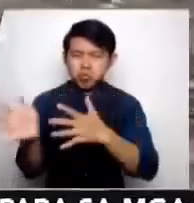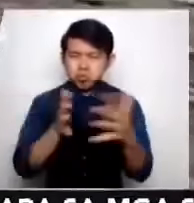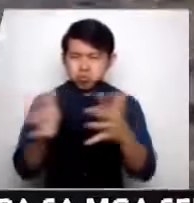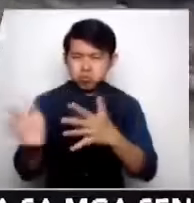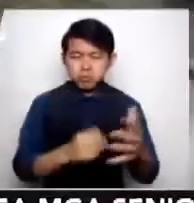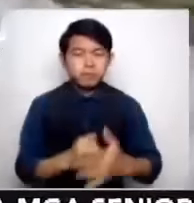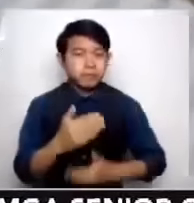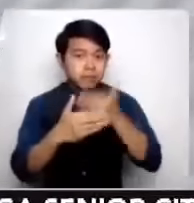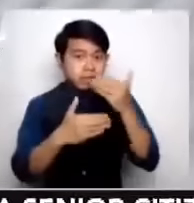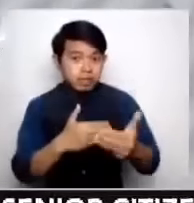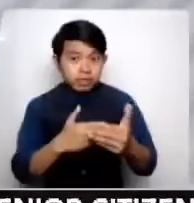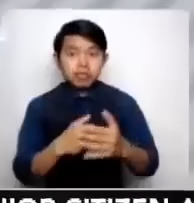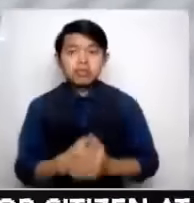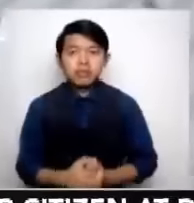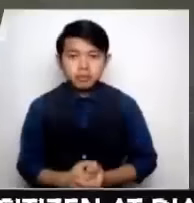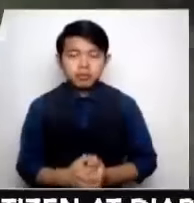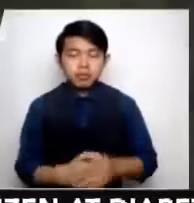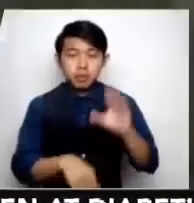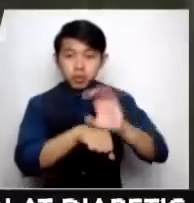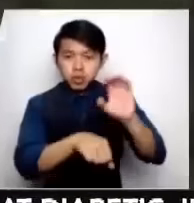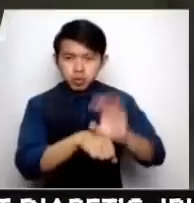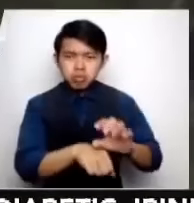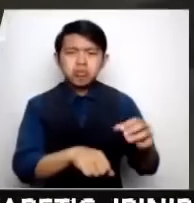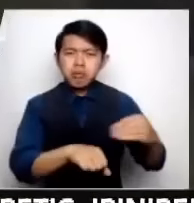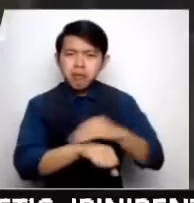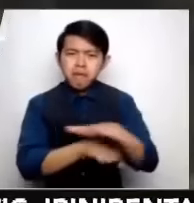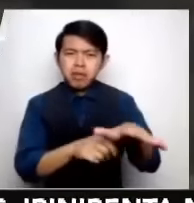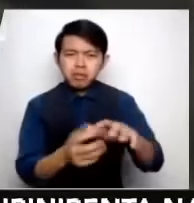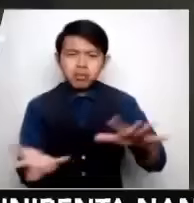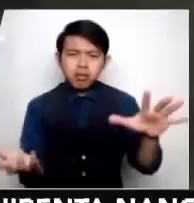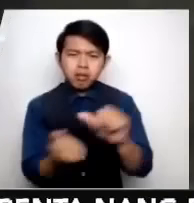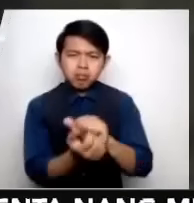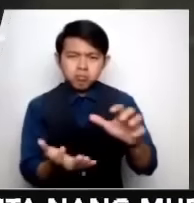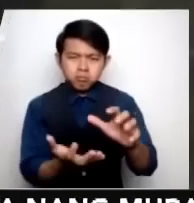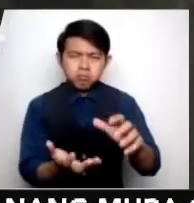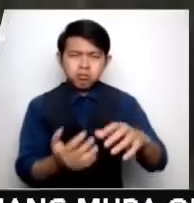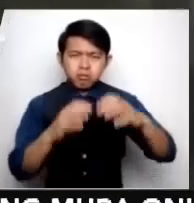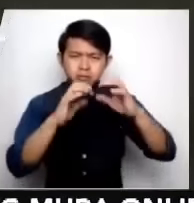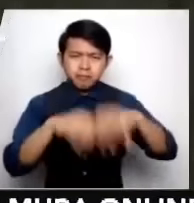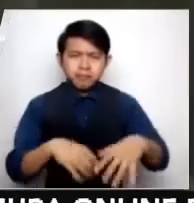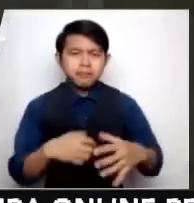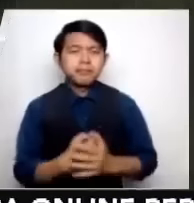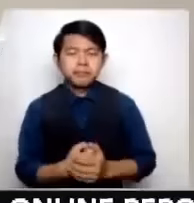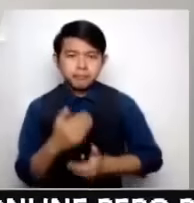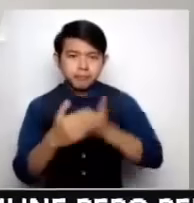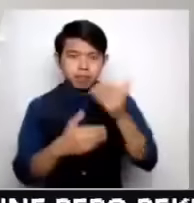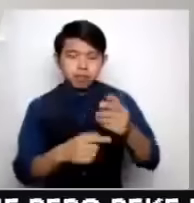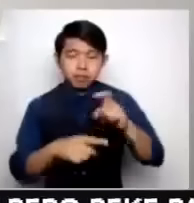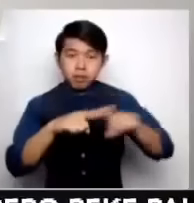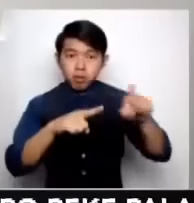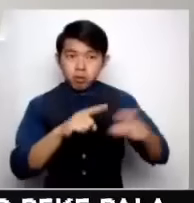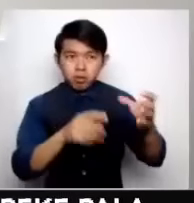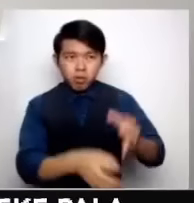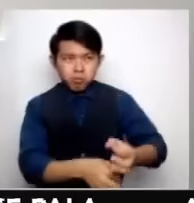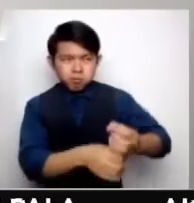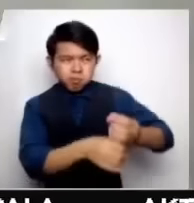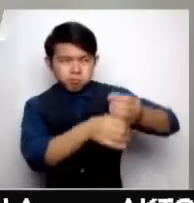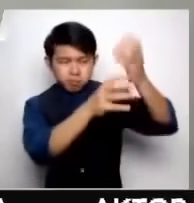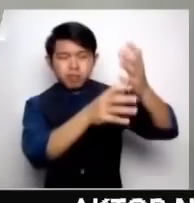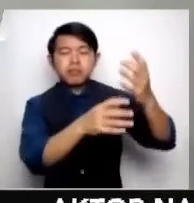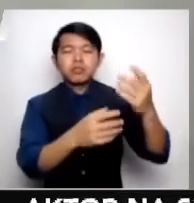St. William Cathedral. Sa Pagudpod, inaayos na ang mga nagtumbahang poste ng kuryente. Sa Kalanasan,